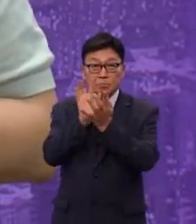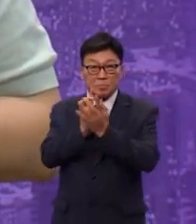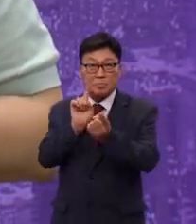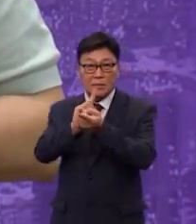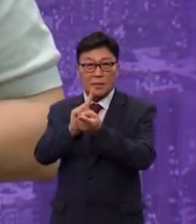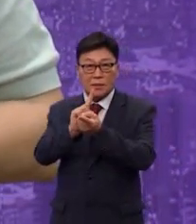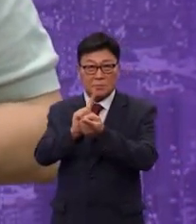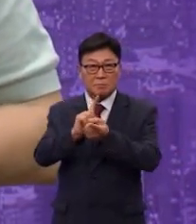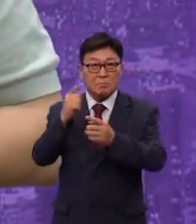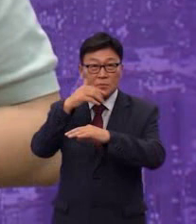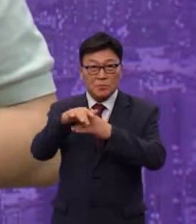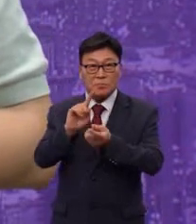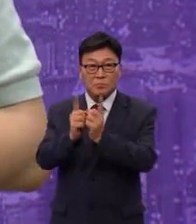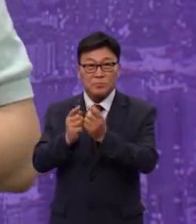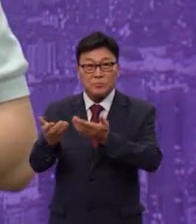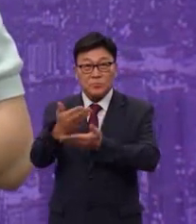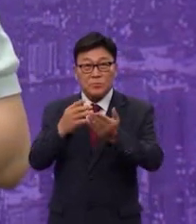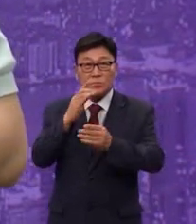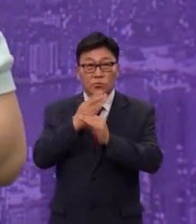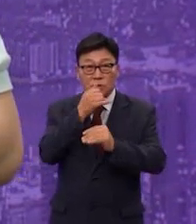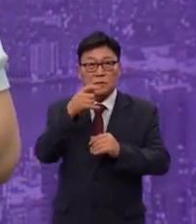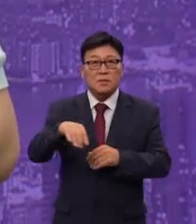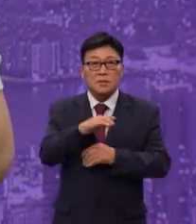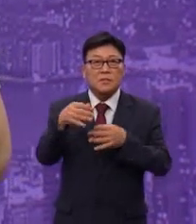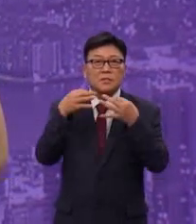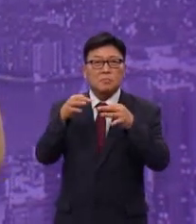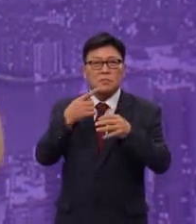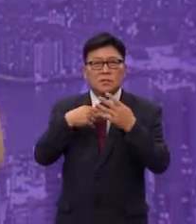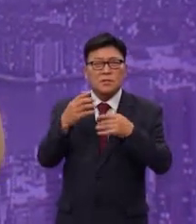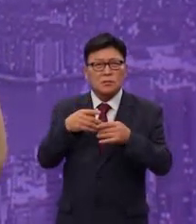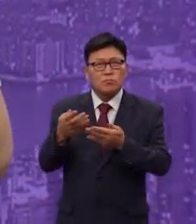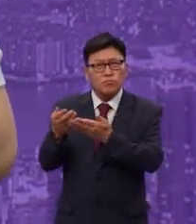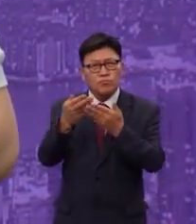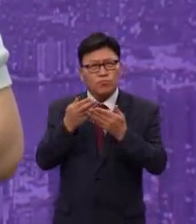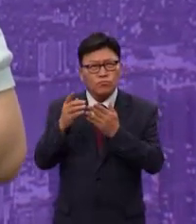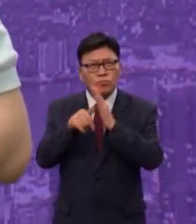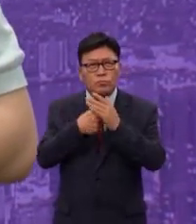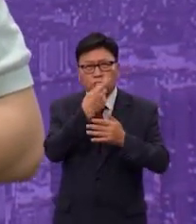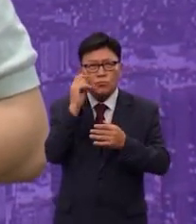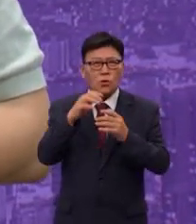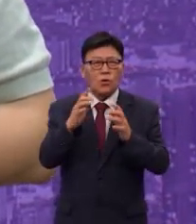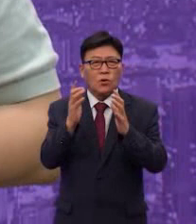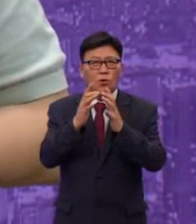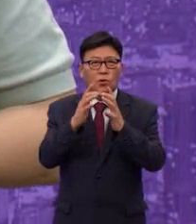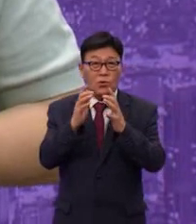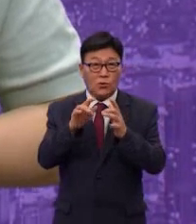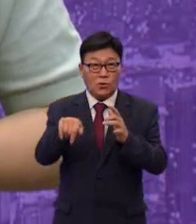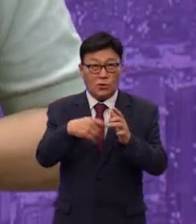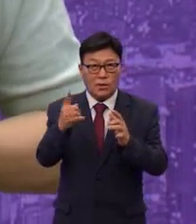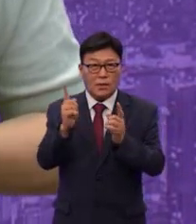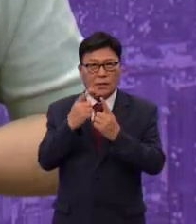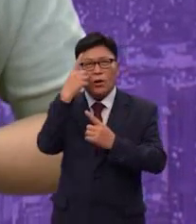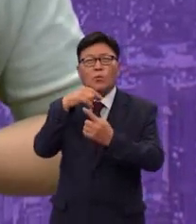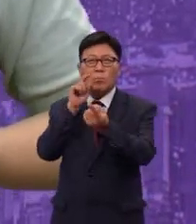했는데요. 저희는 금융경험 공유 워크숍이라는 이름으로 이렇게 삽니다라는 프로그램을